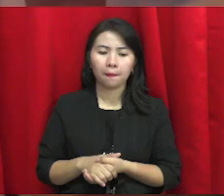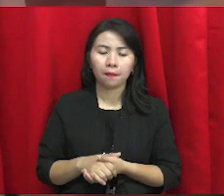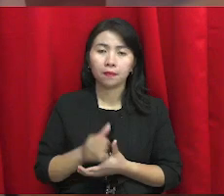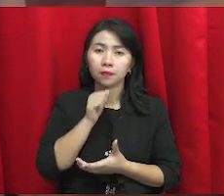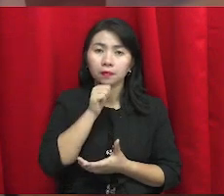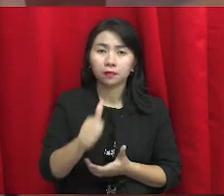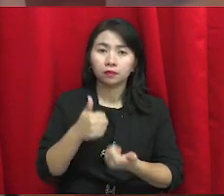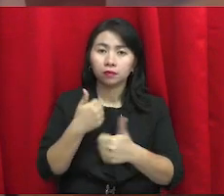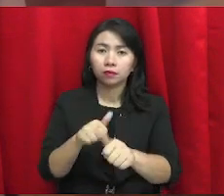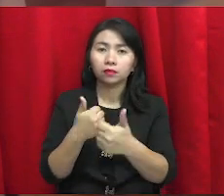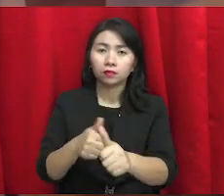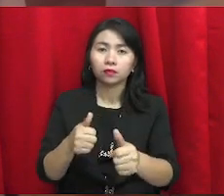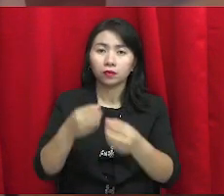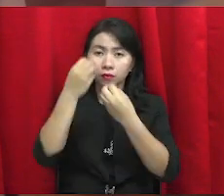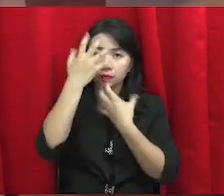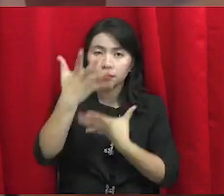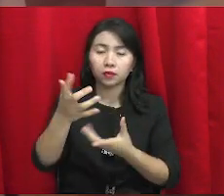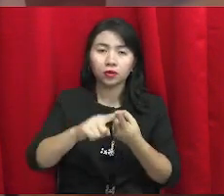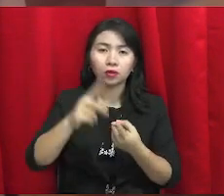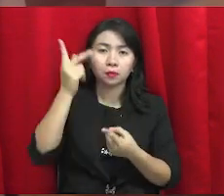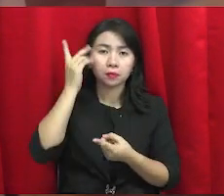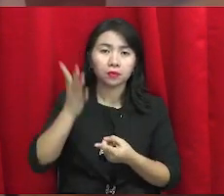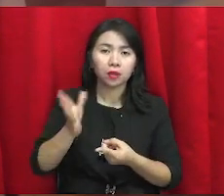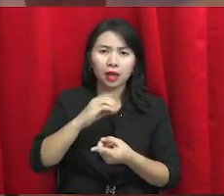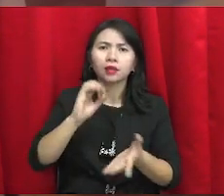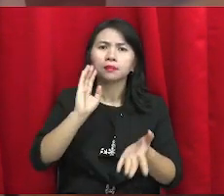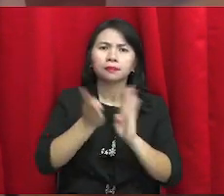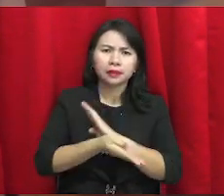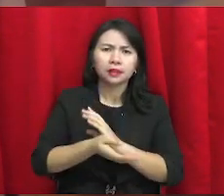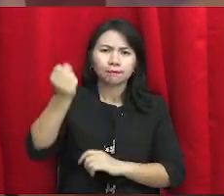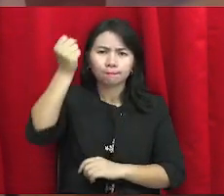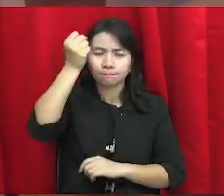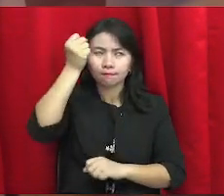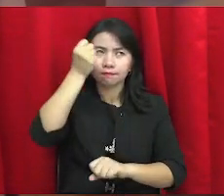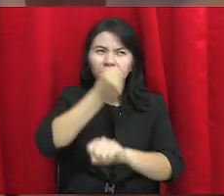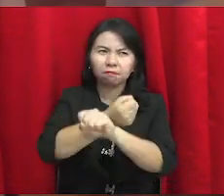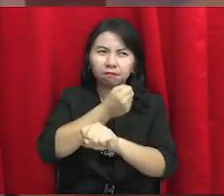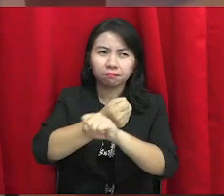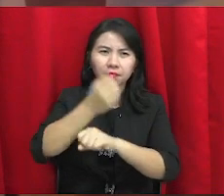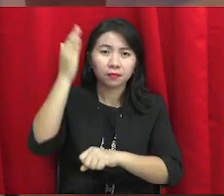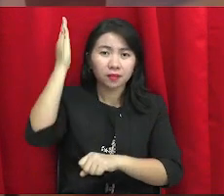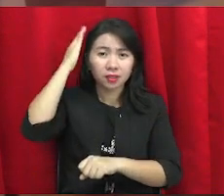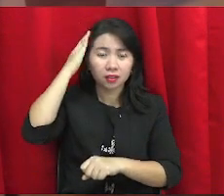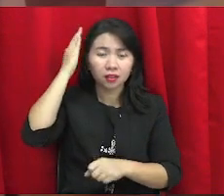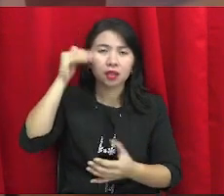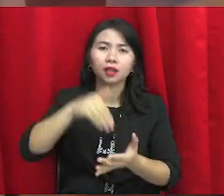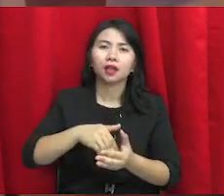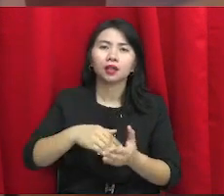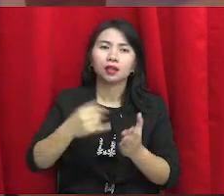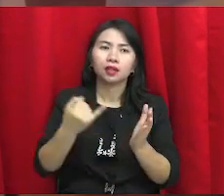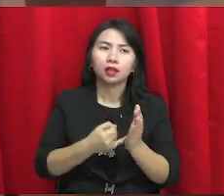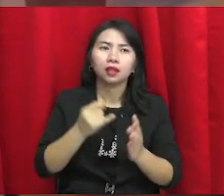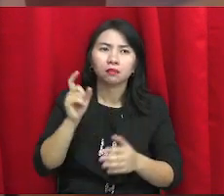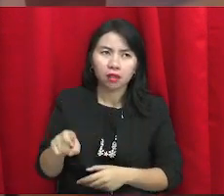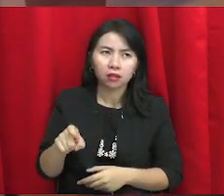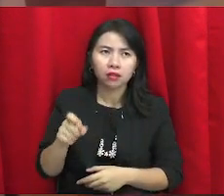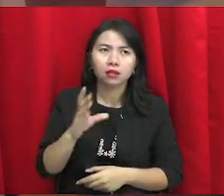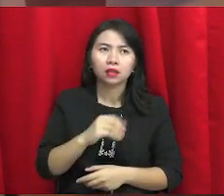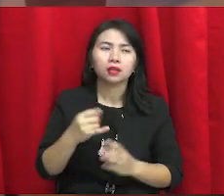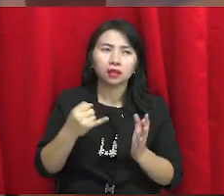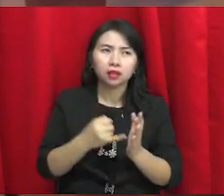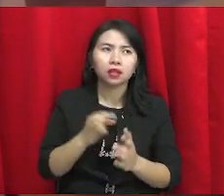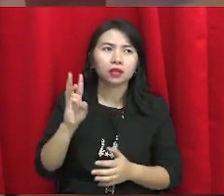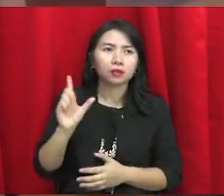sumunod sa pastor, maging matigas, in other words, dapat it must or it will